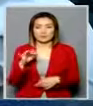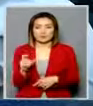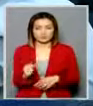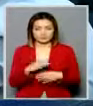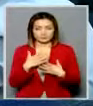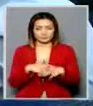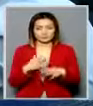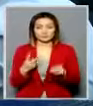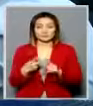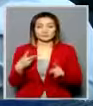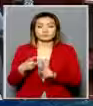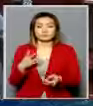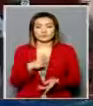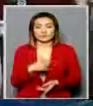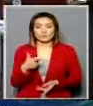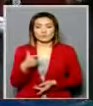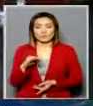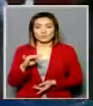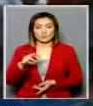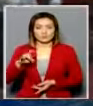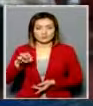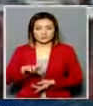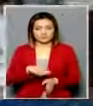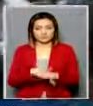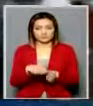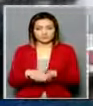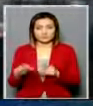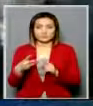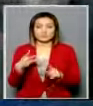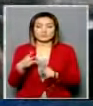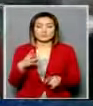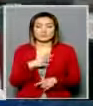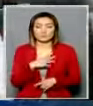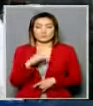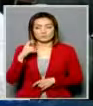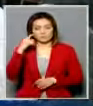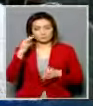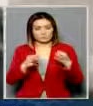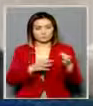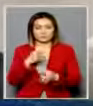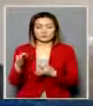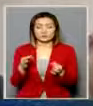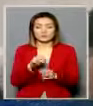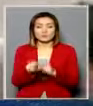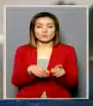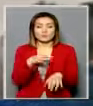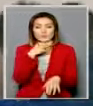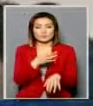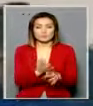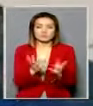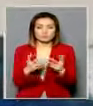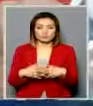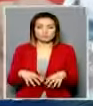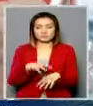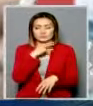шығарды. Екінші кезеңде геометриялық тапсырмаларды орындаса, үшінші айналымда логикалық комбинаторлық сондай-ақ сандық